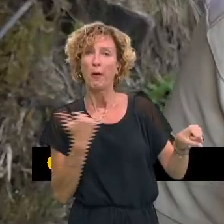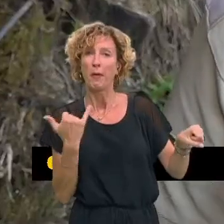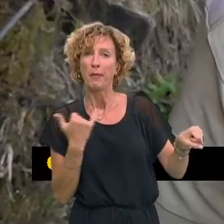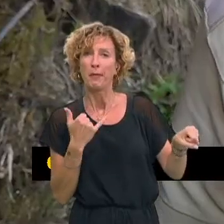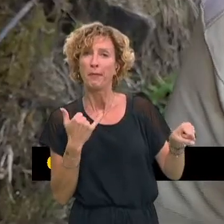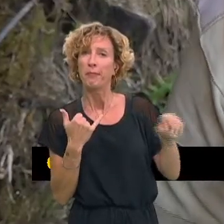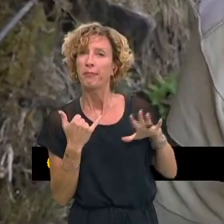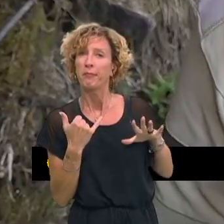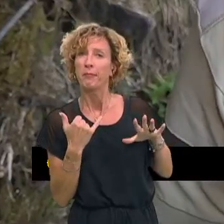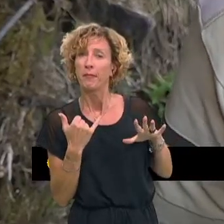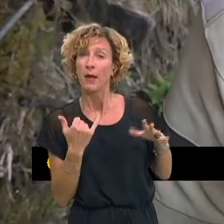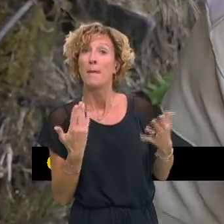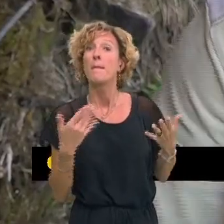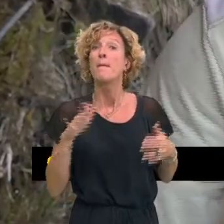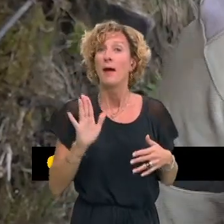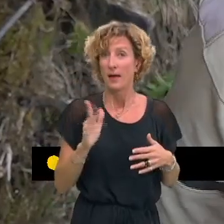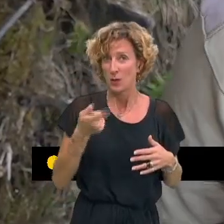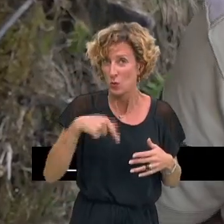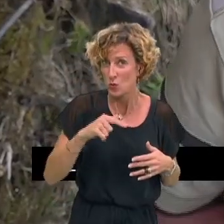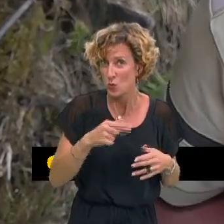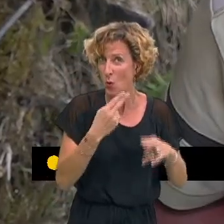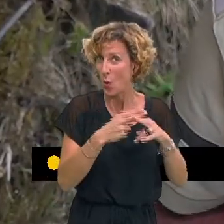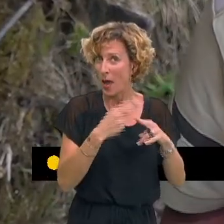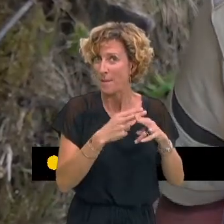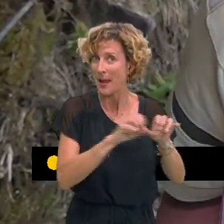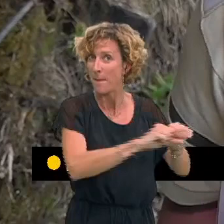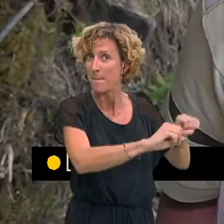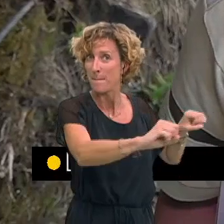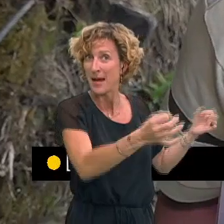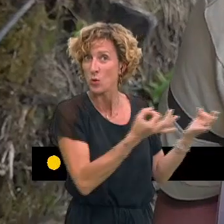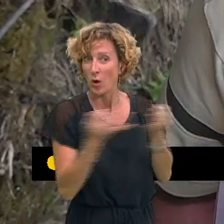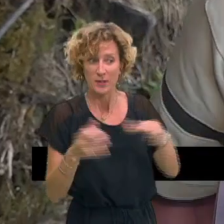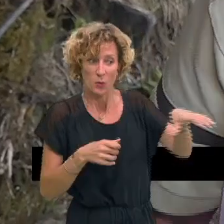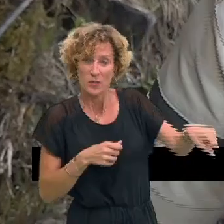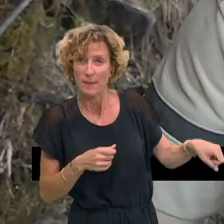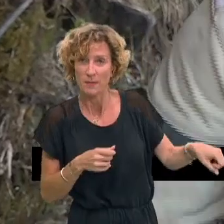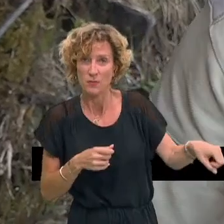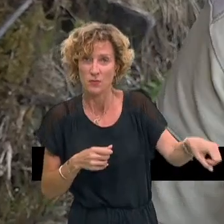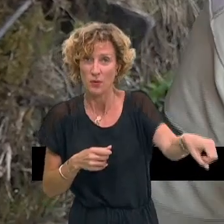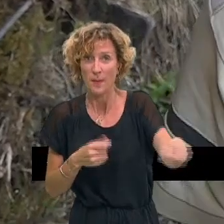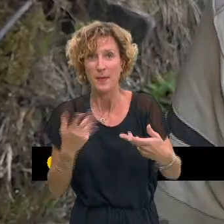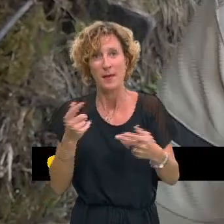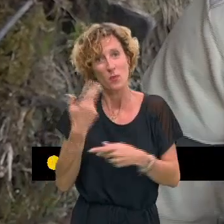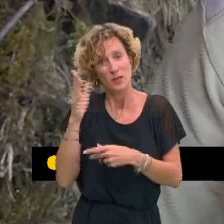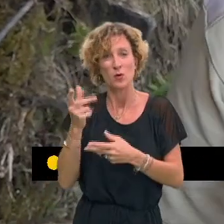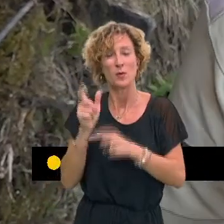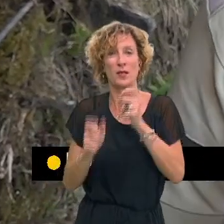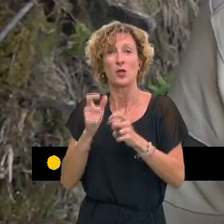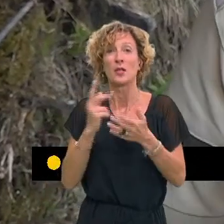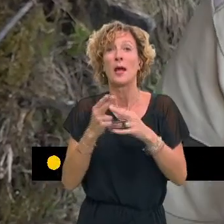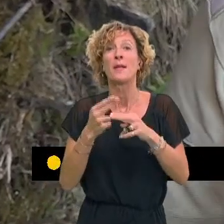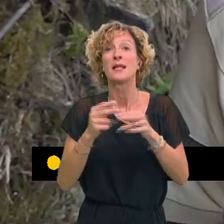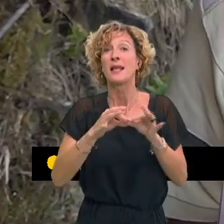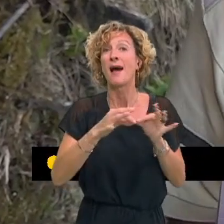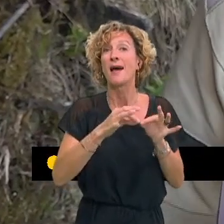vie, cette main courante dans la main. Alors nous l'appelons la main courante parce qu'on pose la main dessus. Pour le grand public, on va appeler ça ligne de vie pour